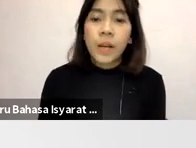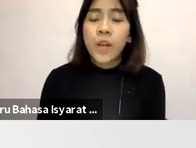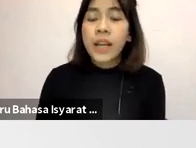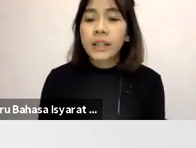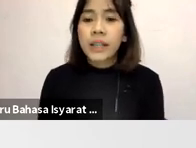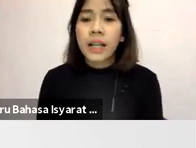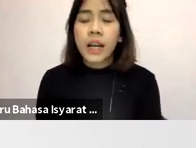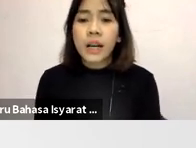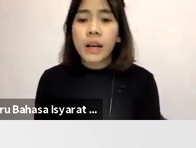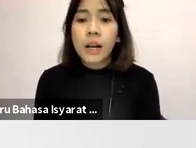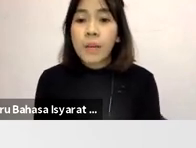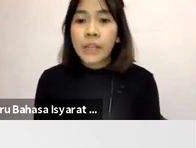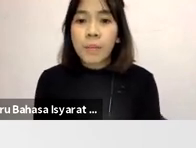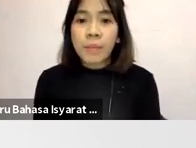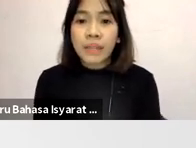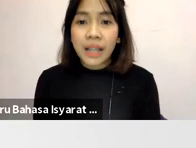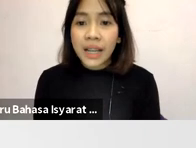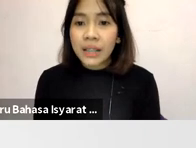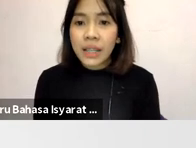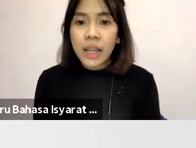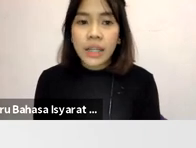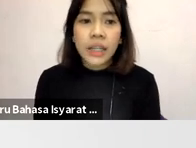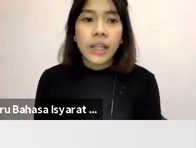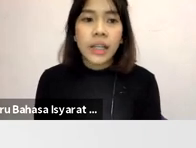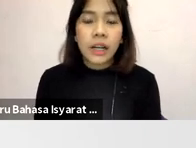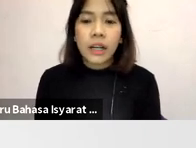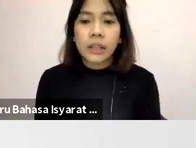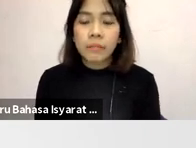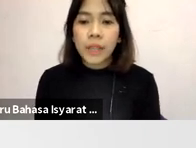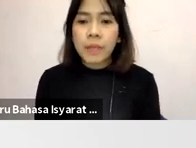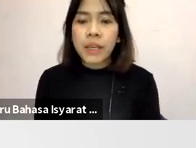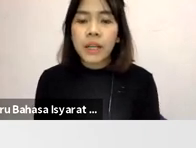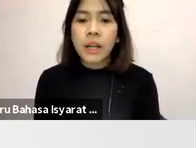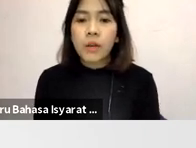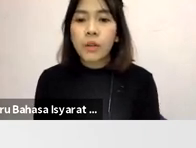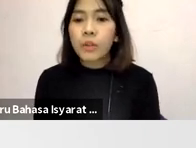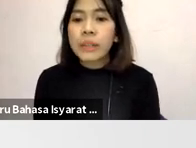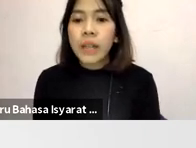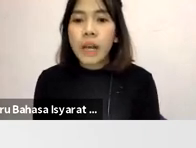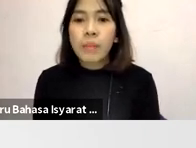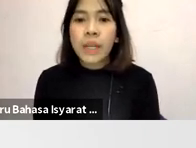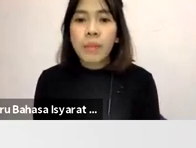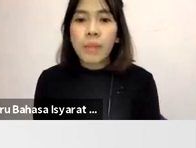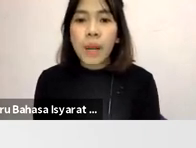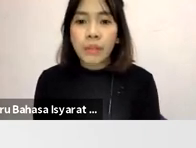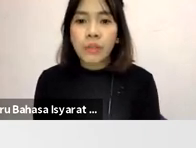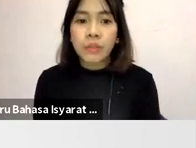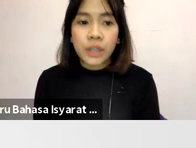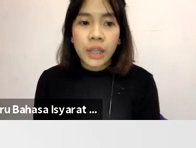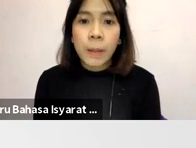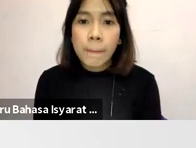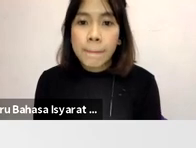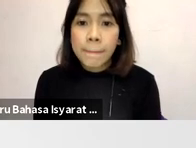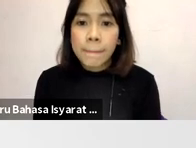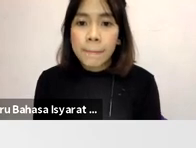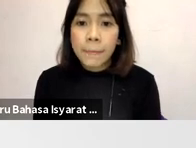Kemudian dari segala macam permasalahan yang terjadi saya pikir untuk bisa memberikan beberapa solusi